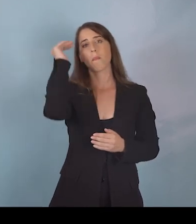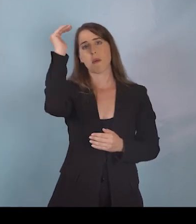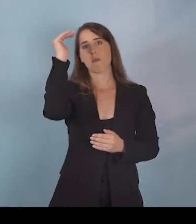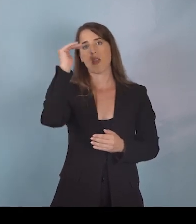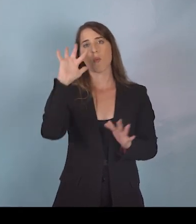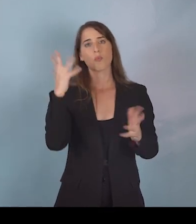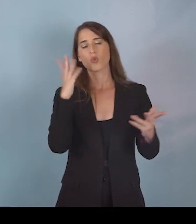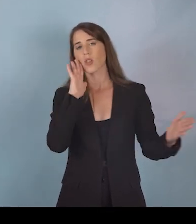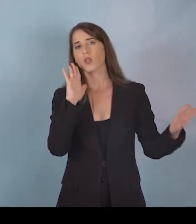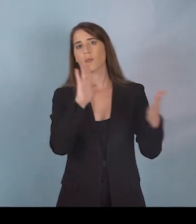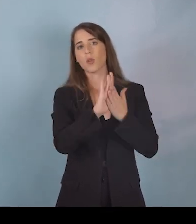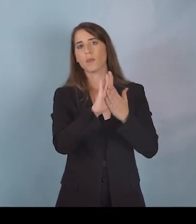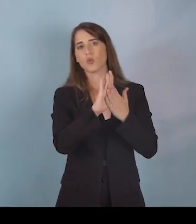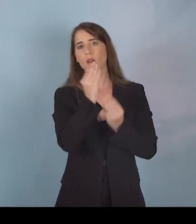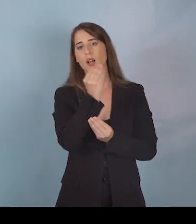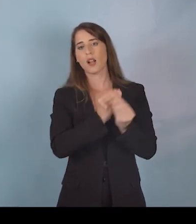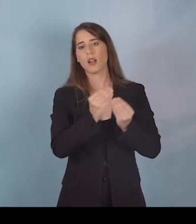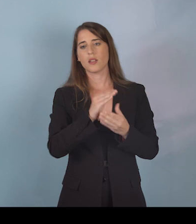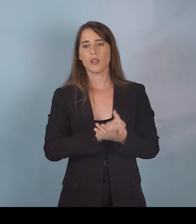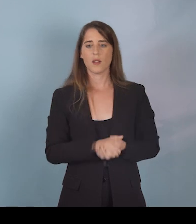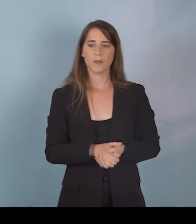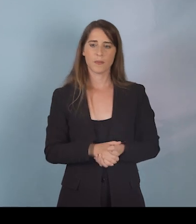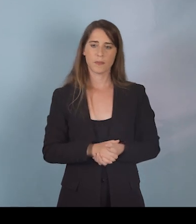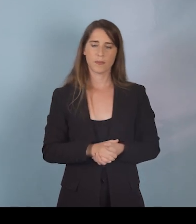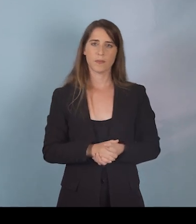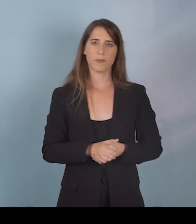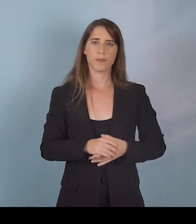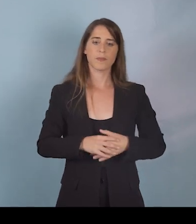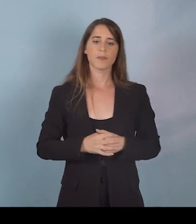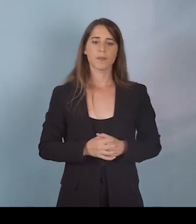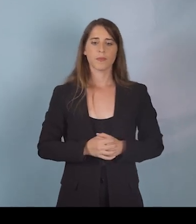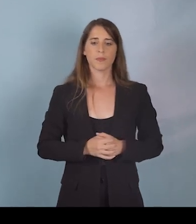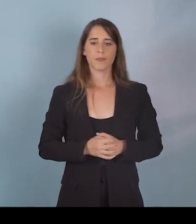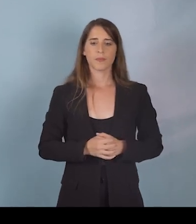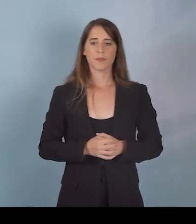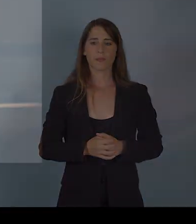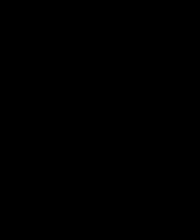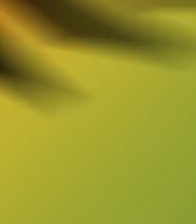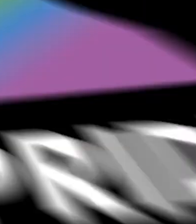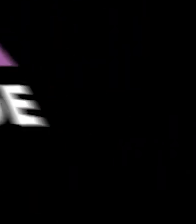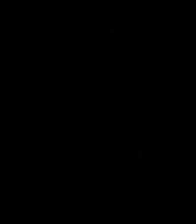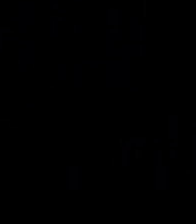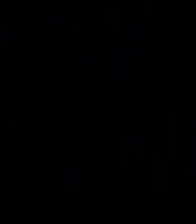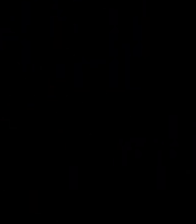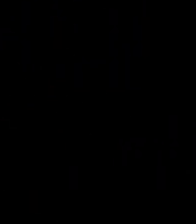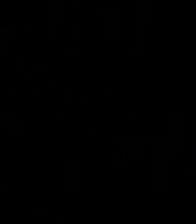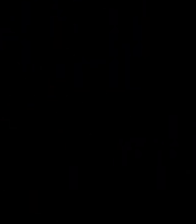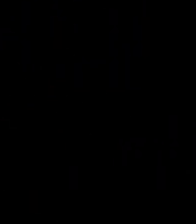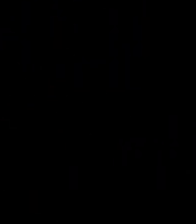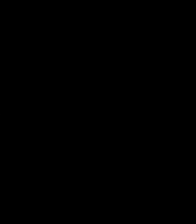σίγουρα πρέπει να το δούμε και σε ευρωπαϊκό επίπεδο πώς μπορούμε να το αντιμετωπίσουμε καλύτερα.